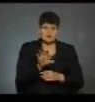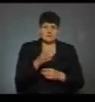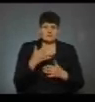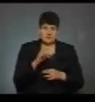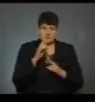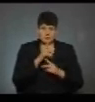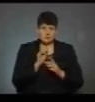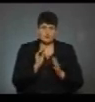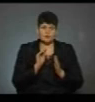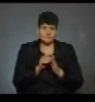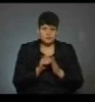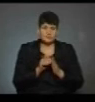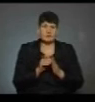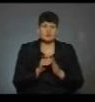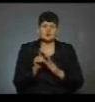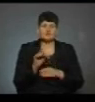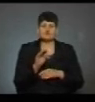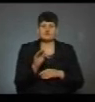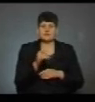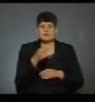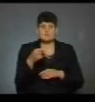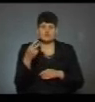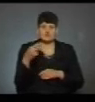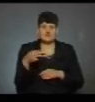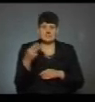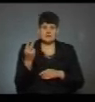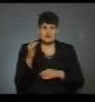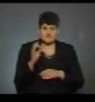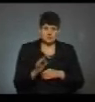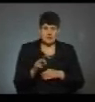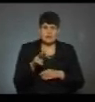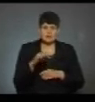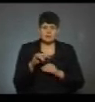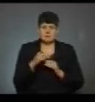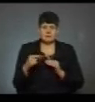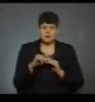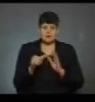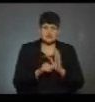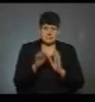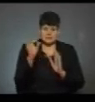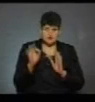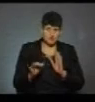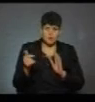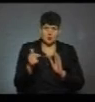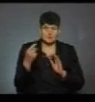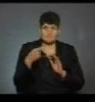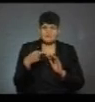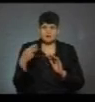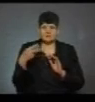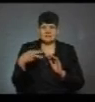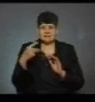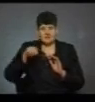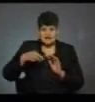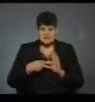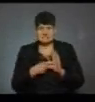помилково вмикали, про те, що в жовтні мінус 22%, листопад мінус 16%, грудень мінус 22,7%.